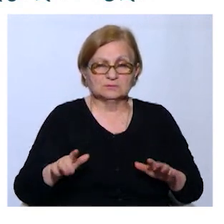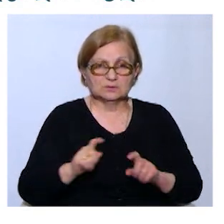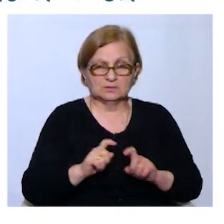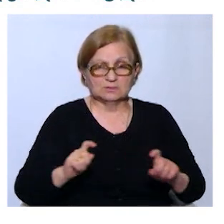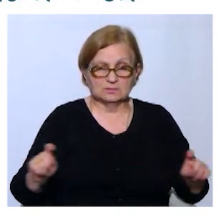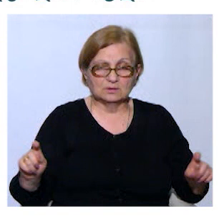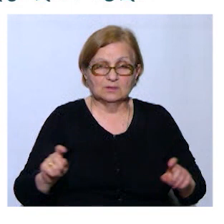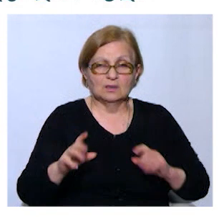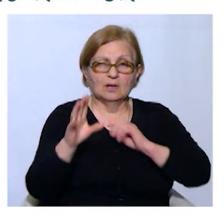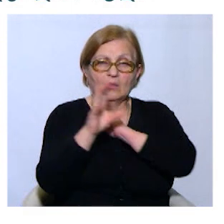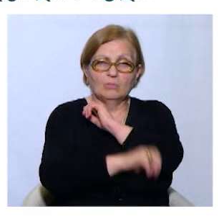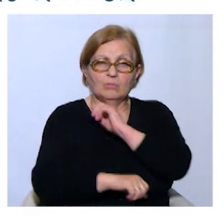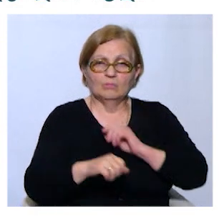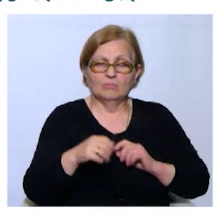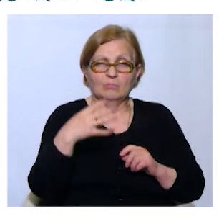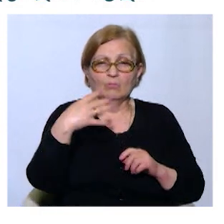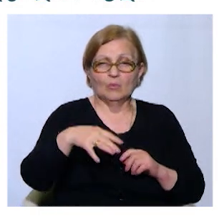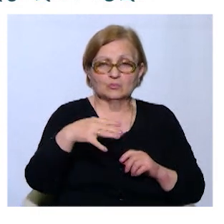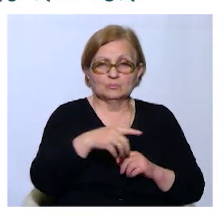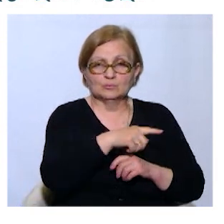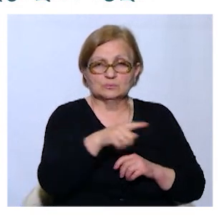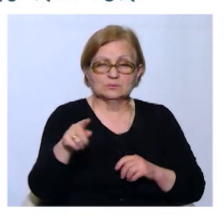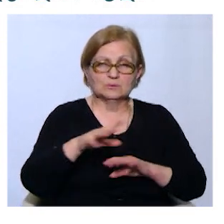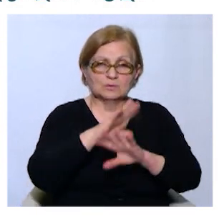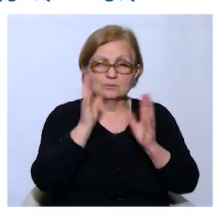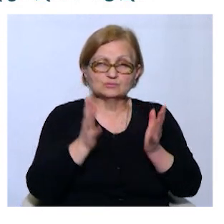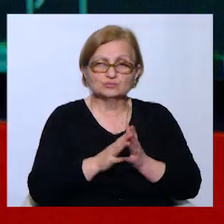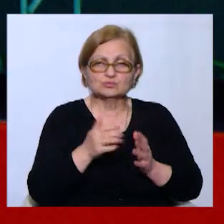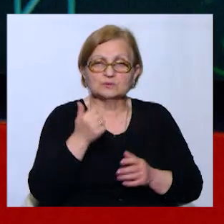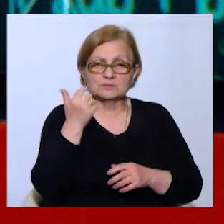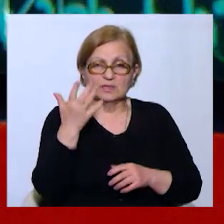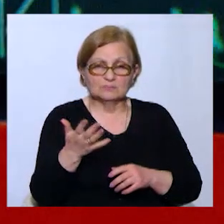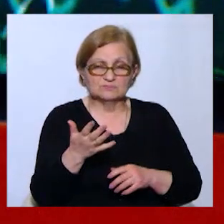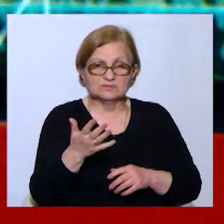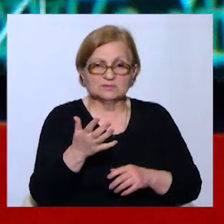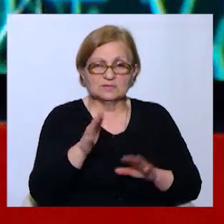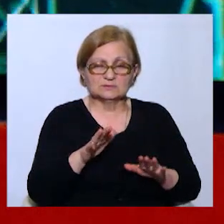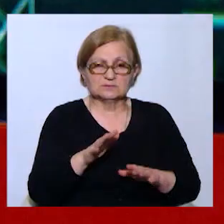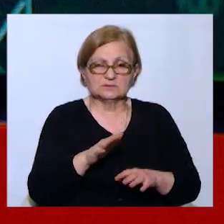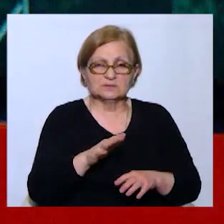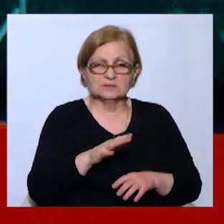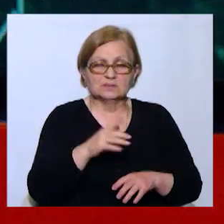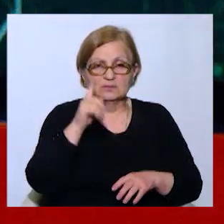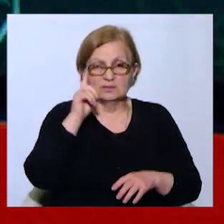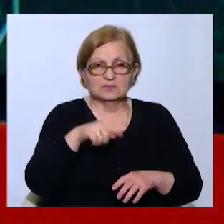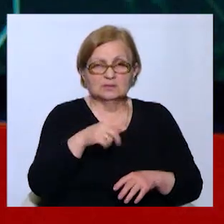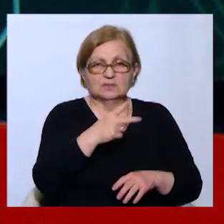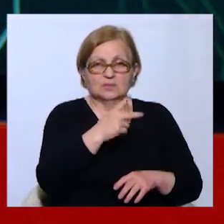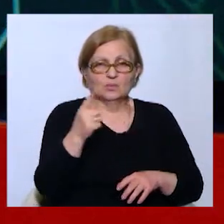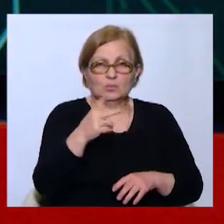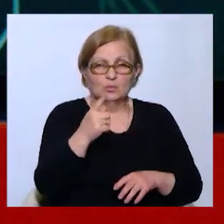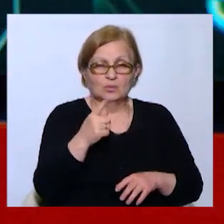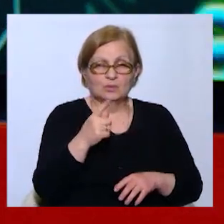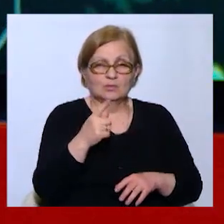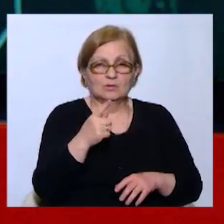რიგში, ხოლო ბოლო რიგში არის 40. რამდენი ადგილია კინოთეატრში? მე მგონი ამაში რთული არაფერია. ვიცით რომ 21 რიგია,